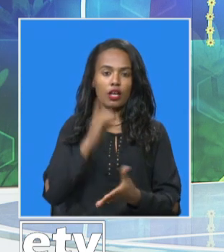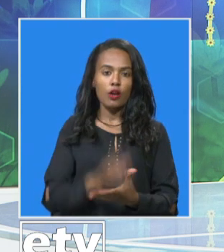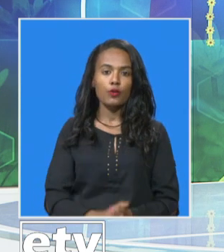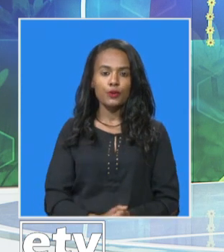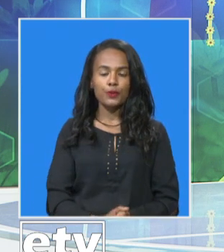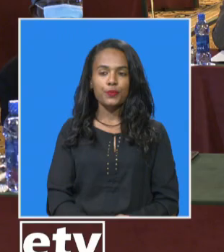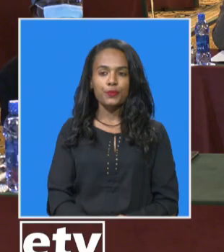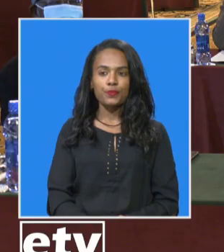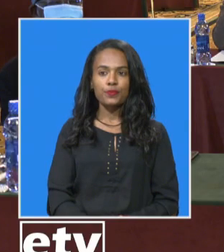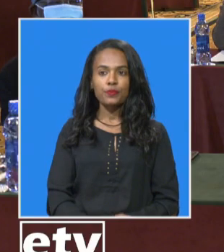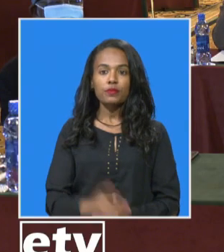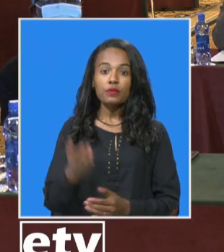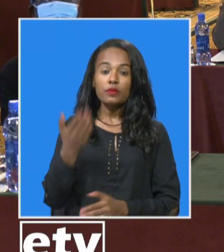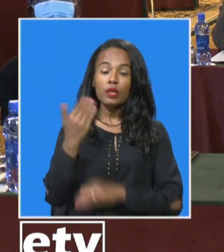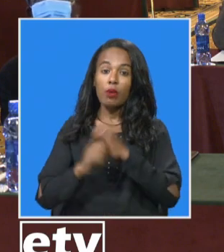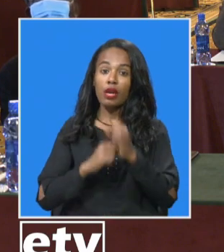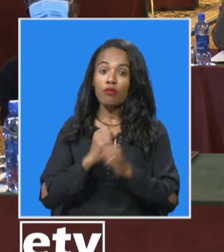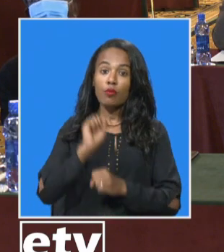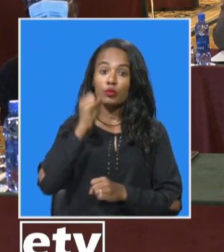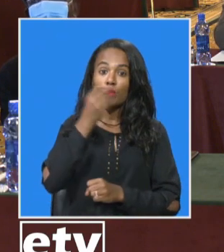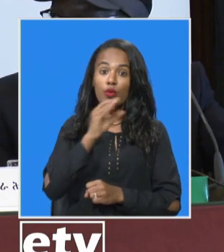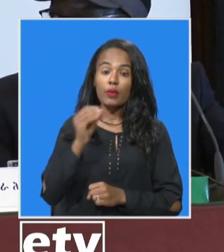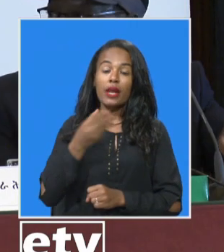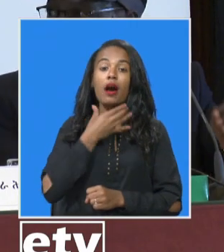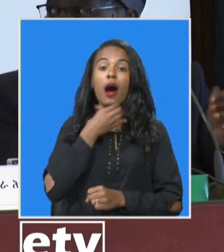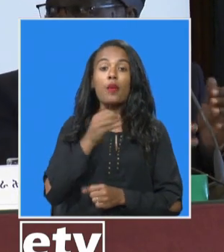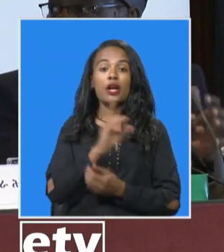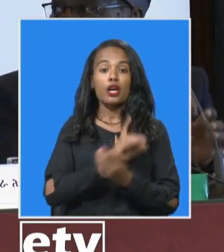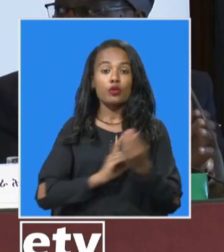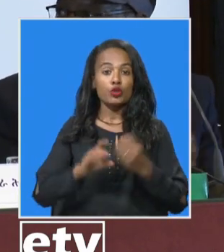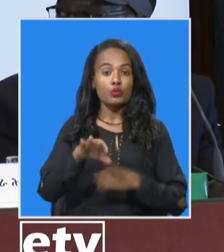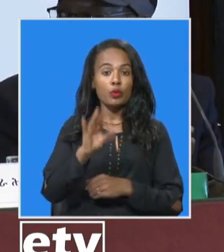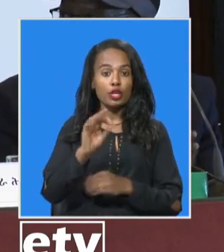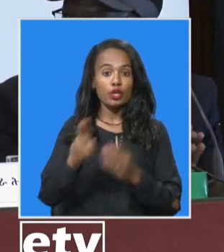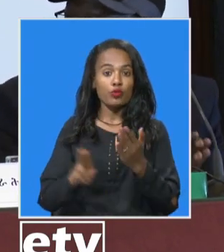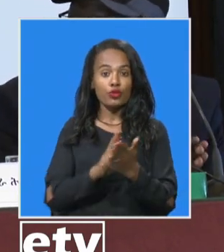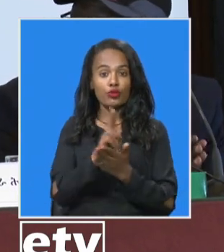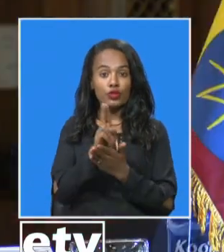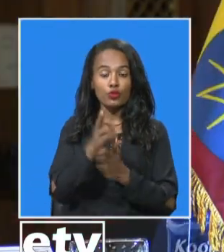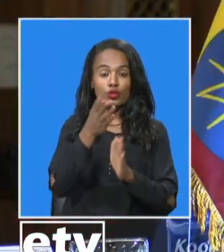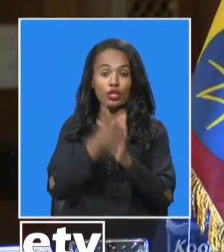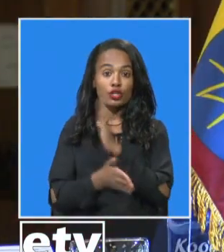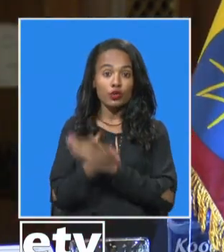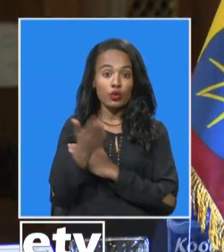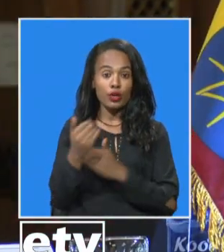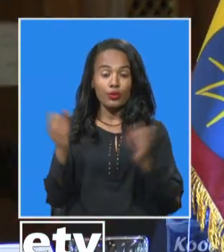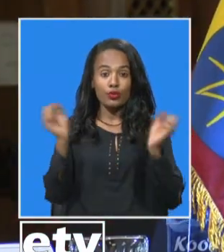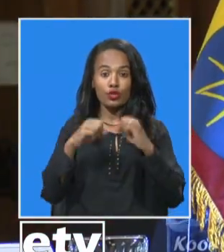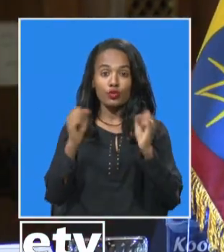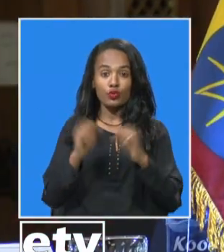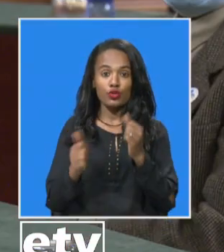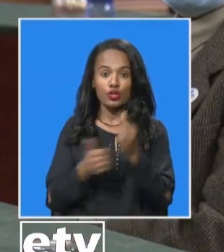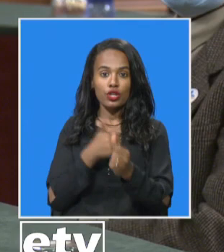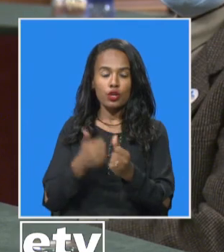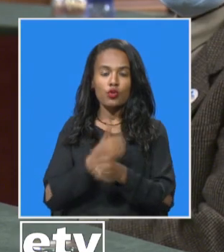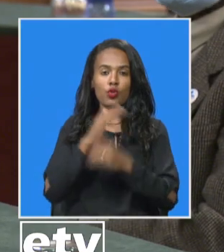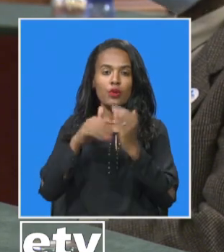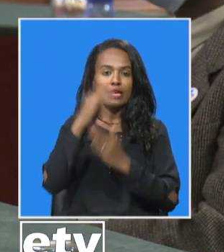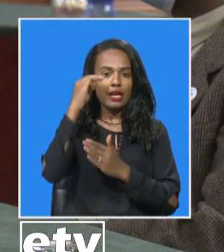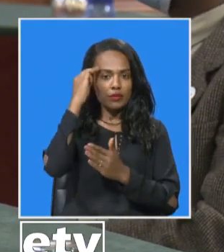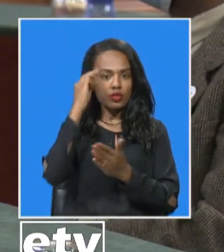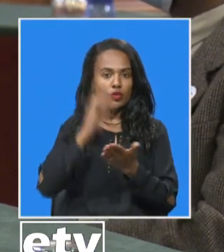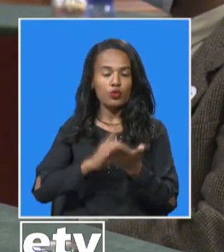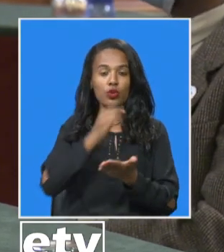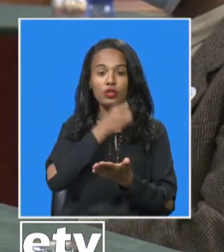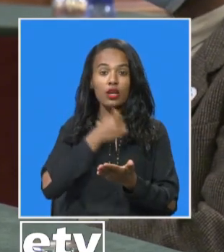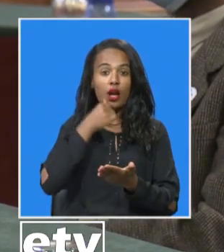አላት። ባለፈው አመት በኦሮሚያና አማራ ክልሎች በሚገኙ ዩኒቨርሲቲዎች ተከስተው የነበሩ ግጭቶችን ተከትሎ በጠቅላይ ሚኒስትር ዶክተር